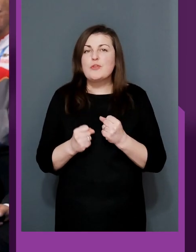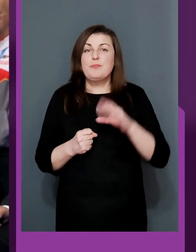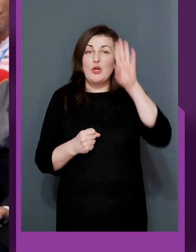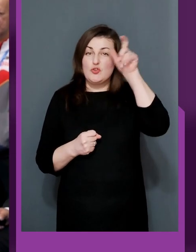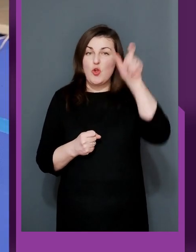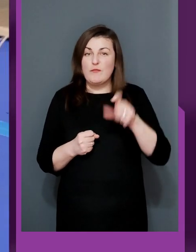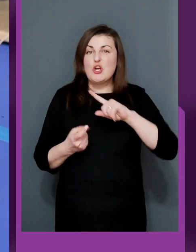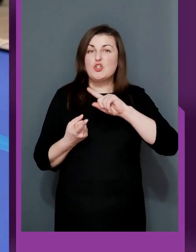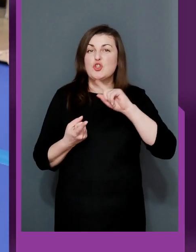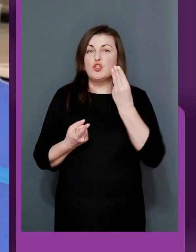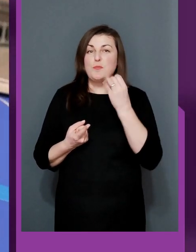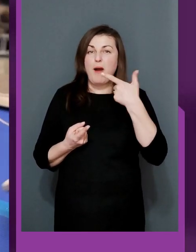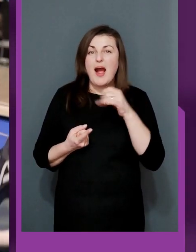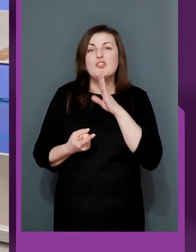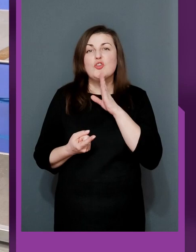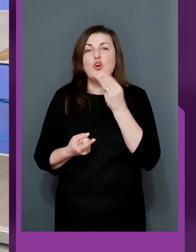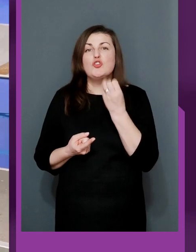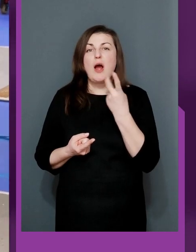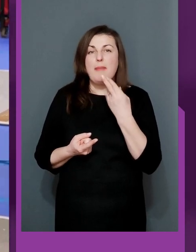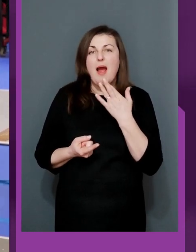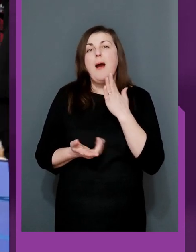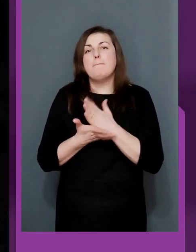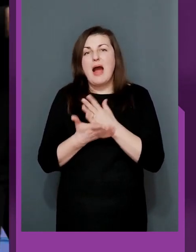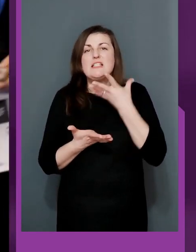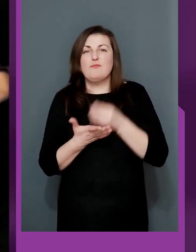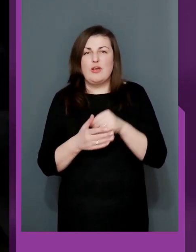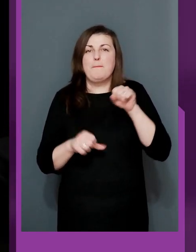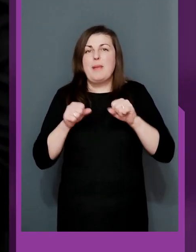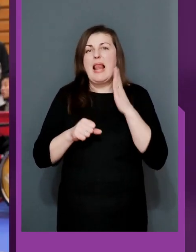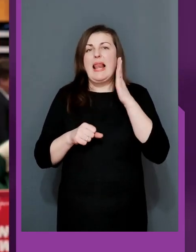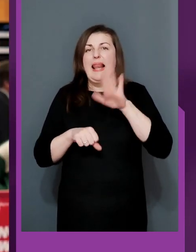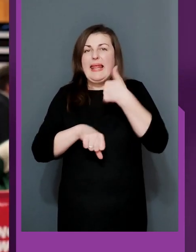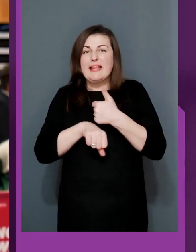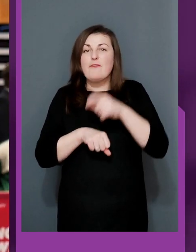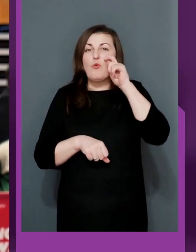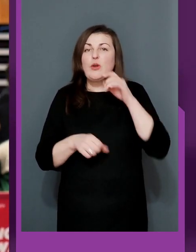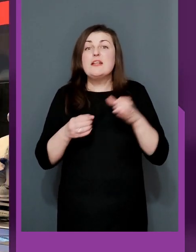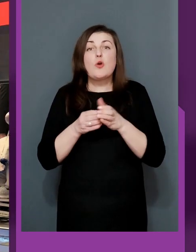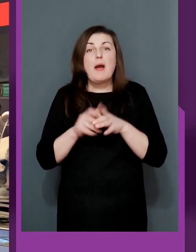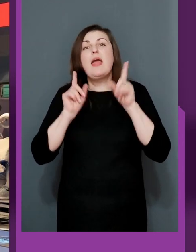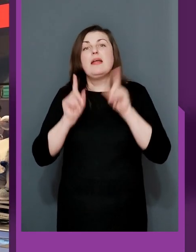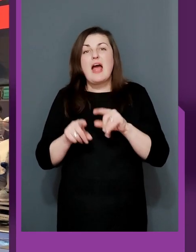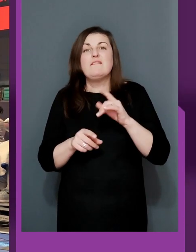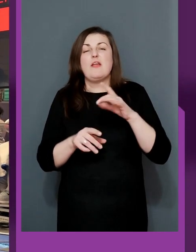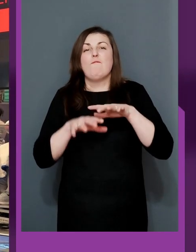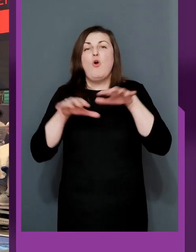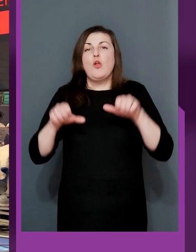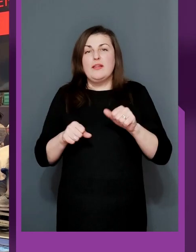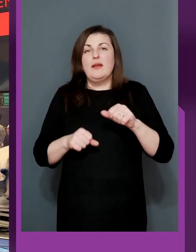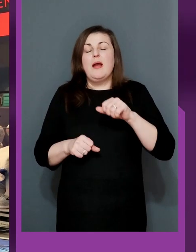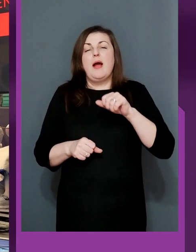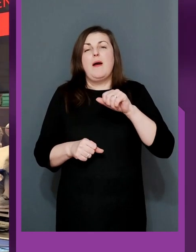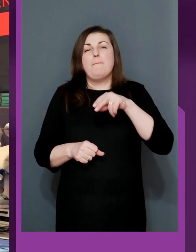чоловіча шпага та жіноча шабля мають своїх потенційних лідерів в українській команді і навіть володарів медалей